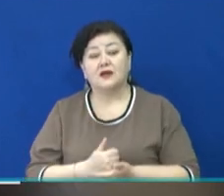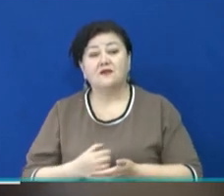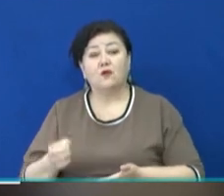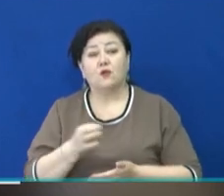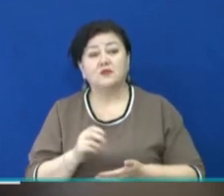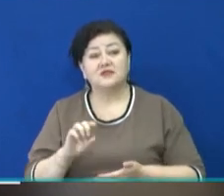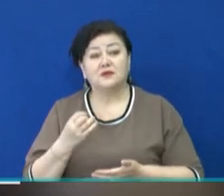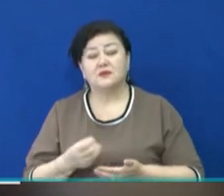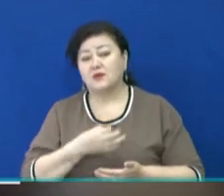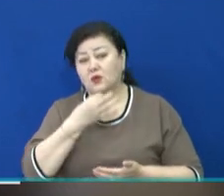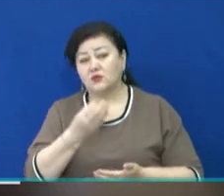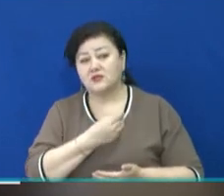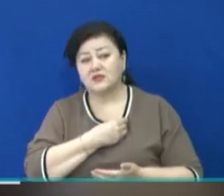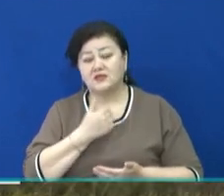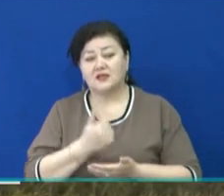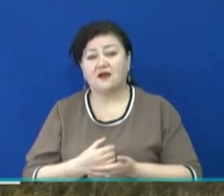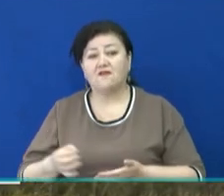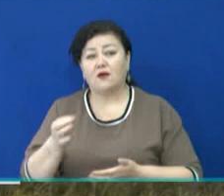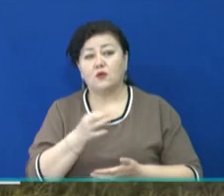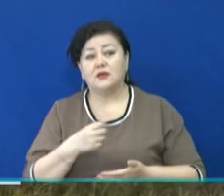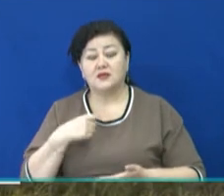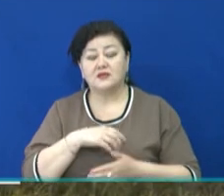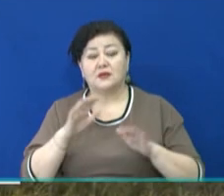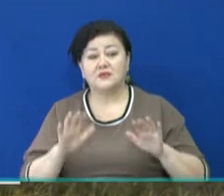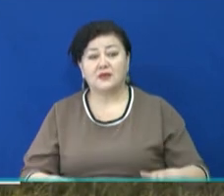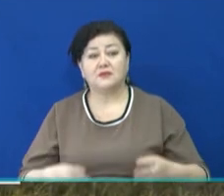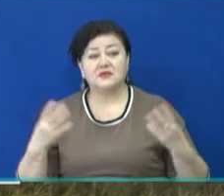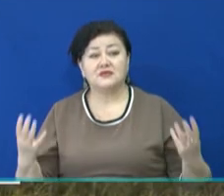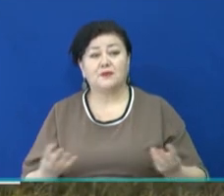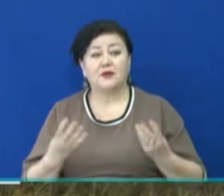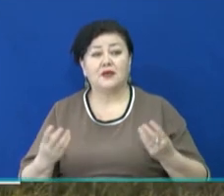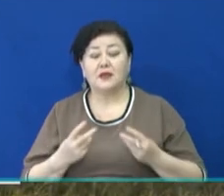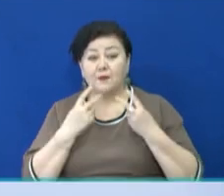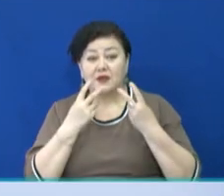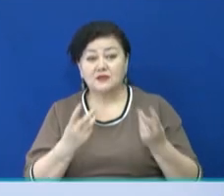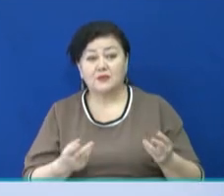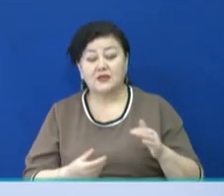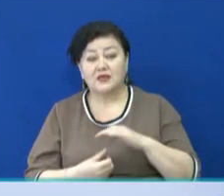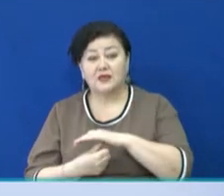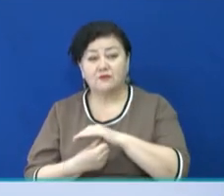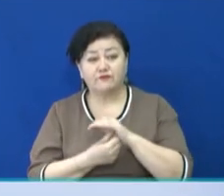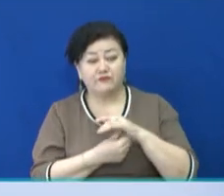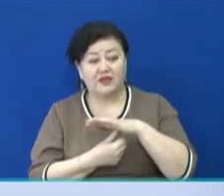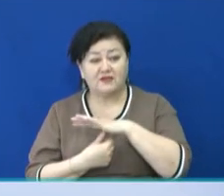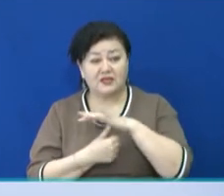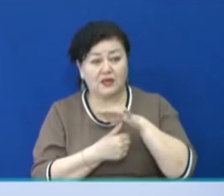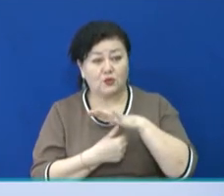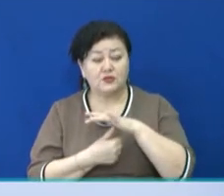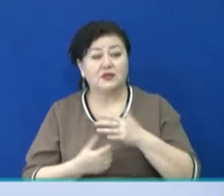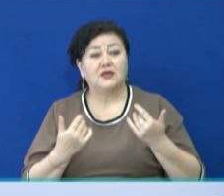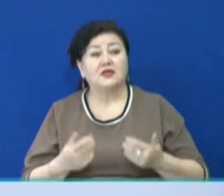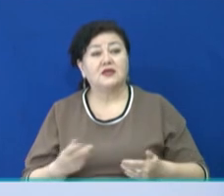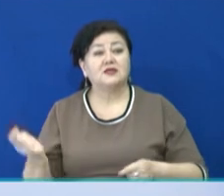Уранхаева. Стоит отметить, что глава области сам находится на месте пожара, где совершил облет территории. Также прибыл вице-министр по